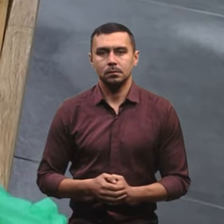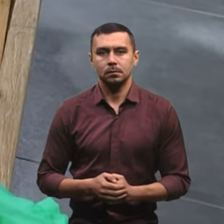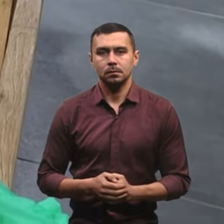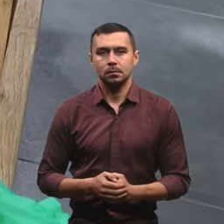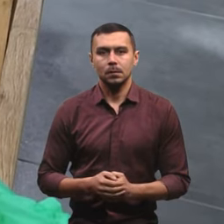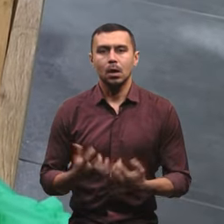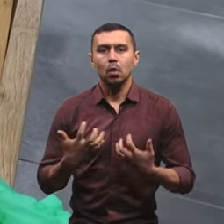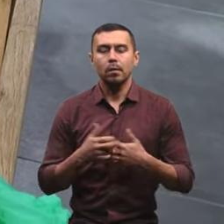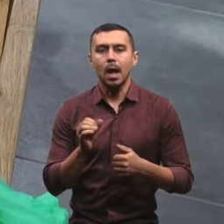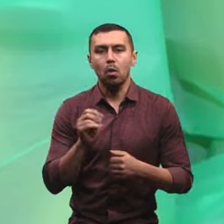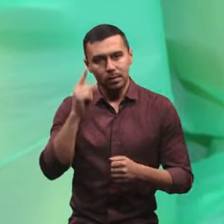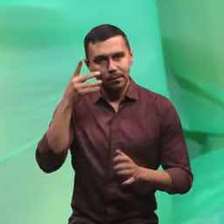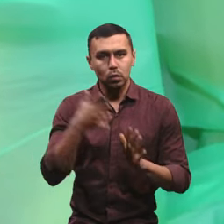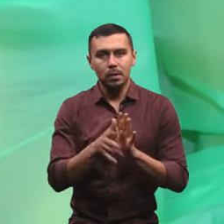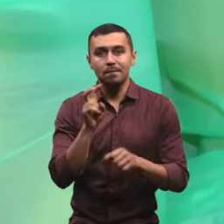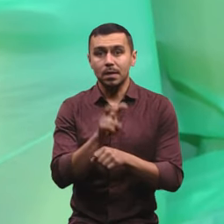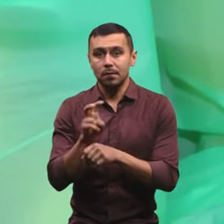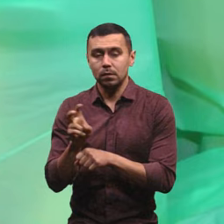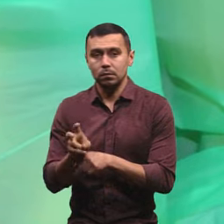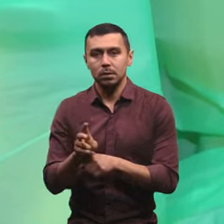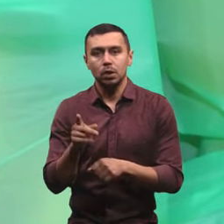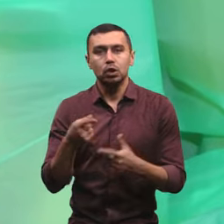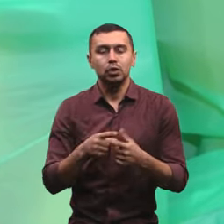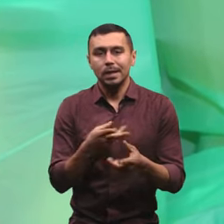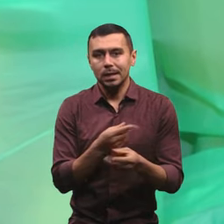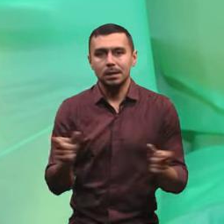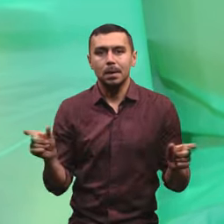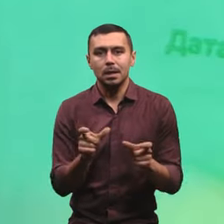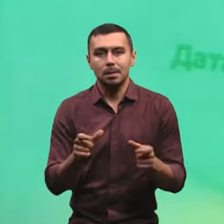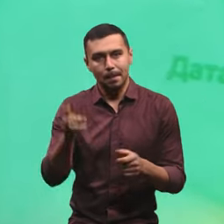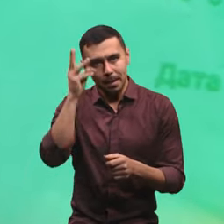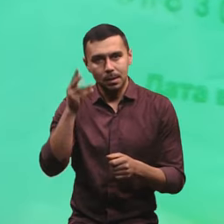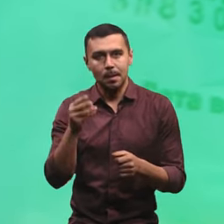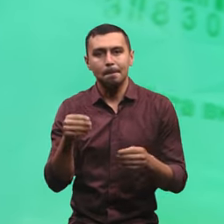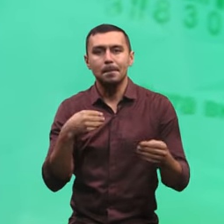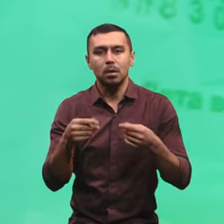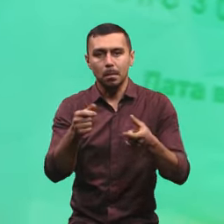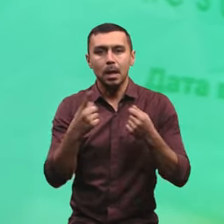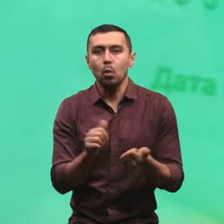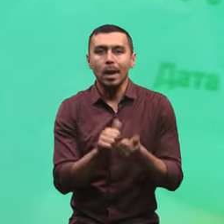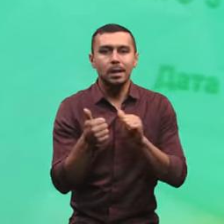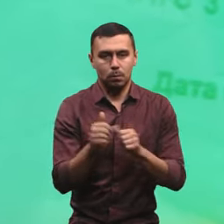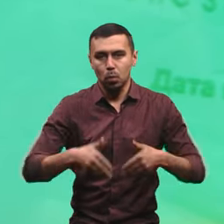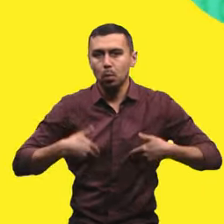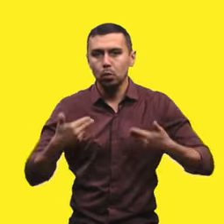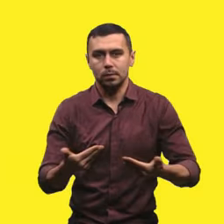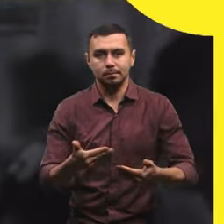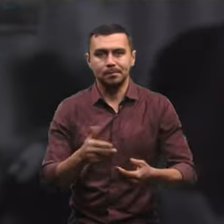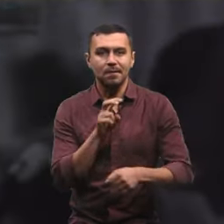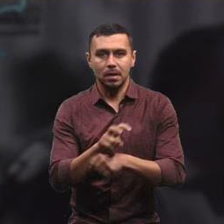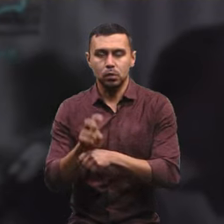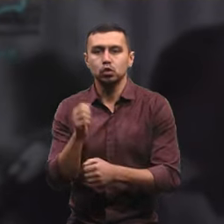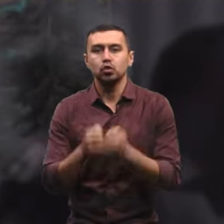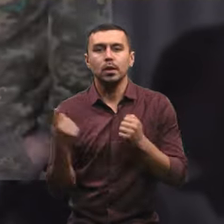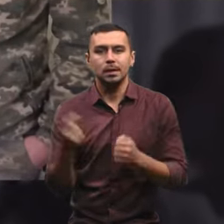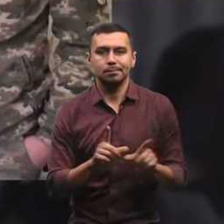розраховують на екосвідомість відвідувачів. Чи зникли з магазинів Хмельницького пластикові пакети і яку альтернативу пропонують відвідувачам?